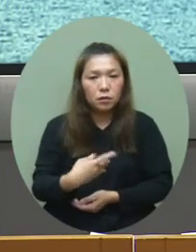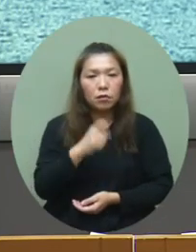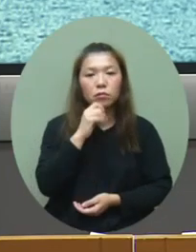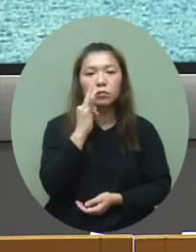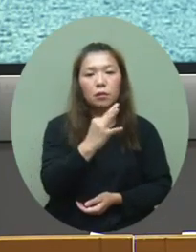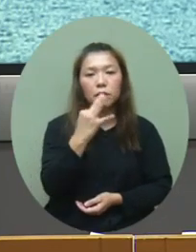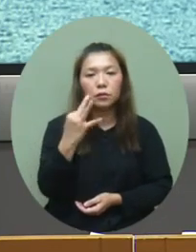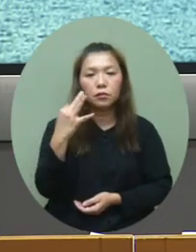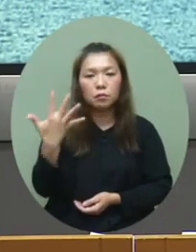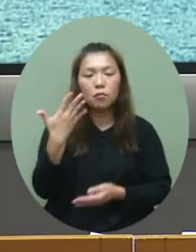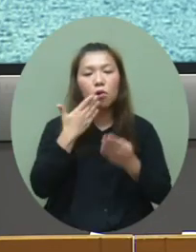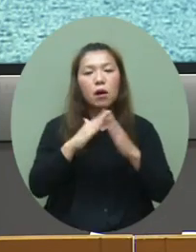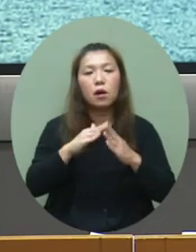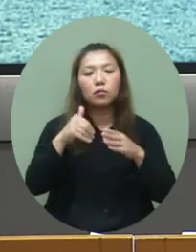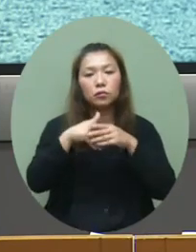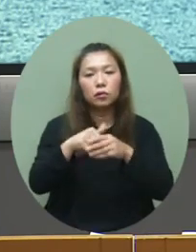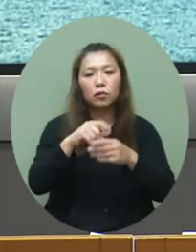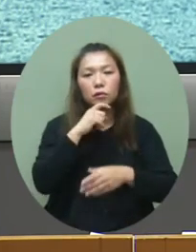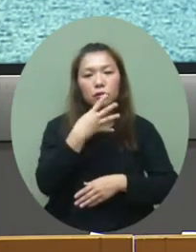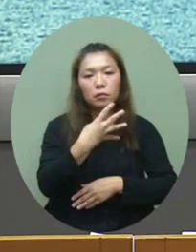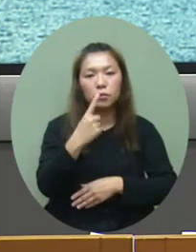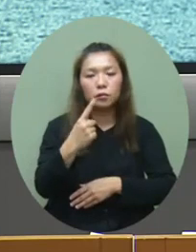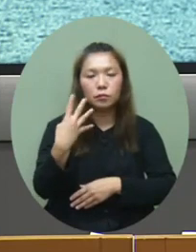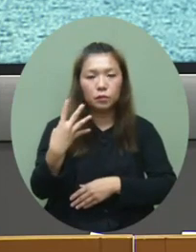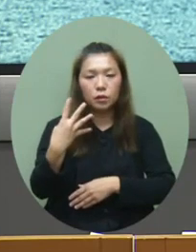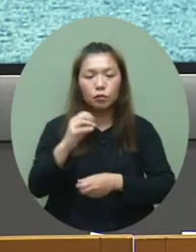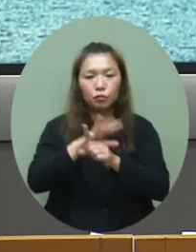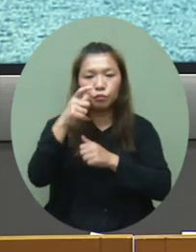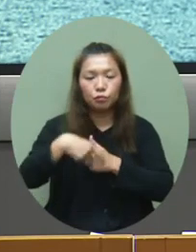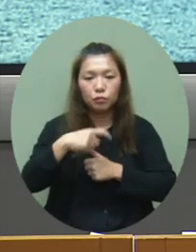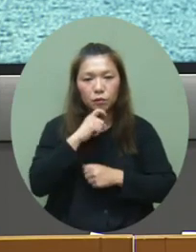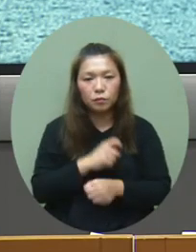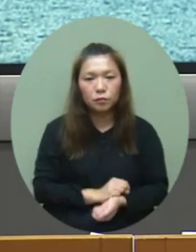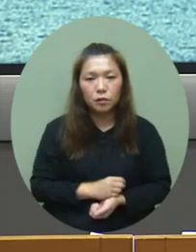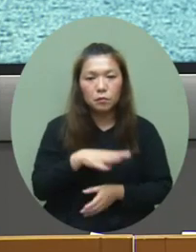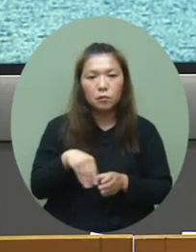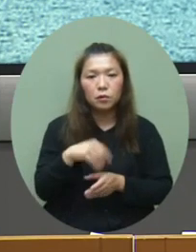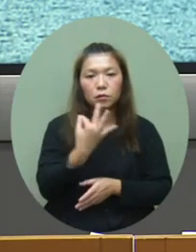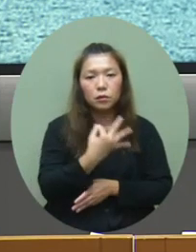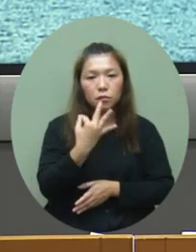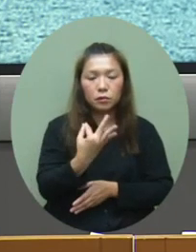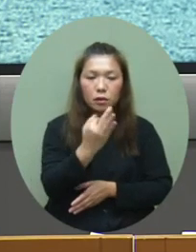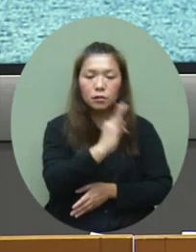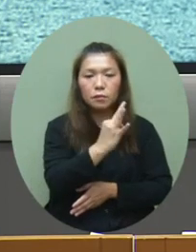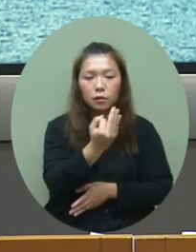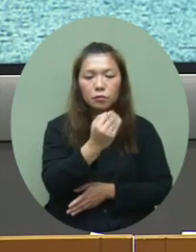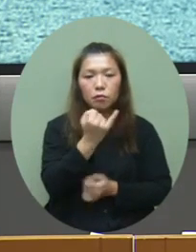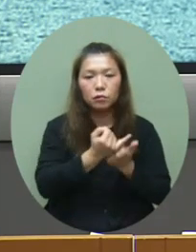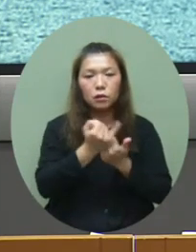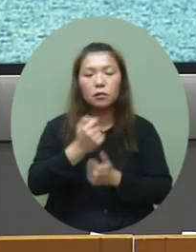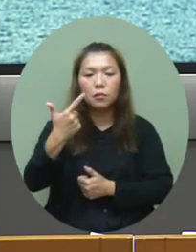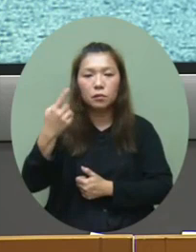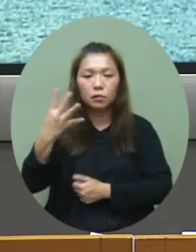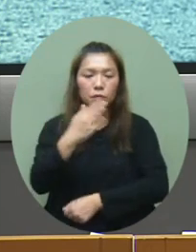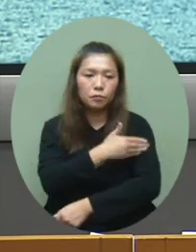有335間學校就呈報咗414個個案啦，就包括咗330個學生同埋